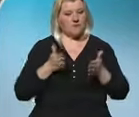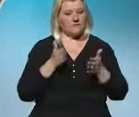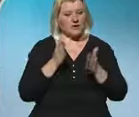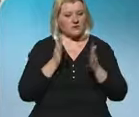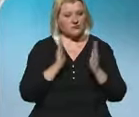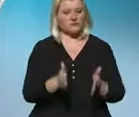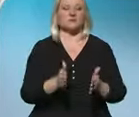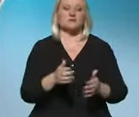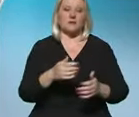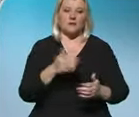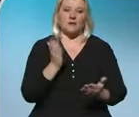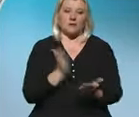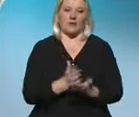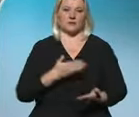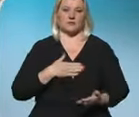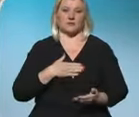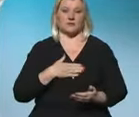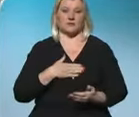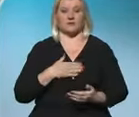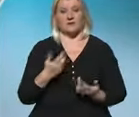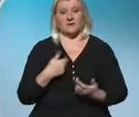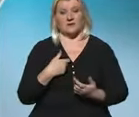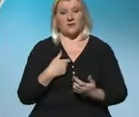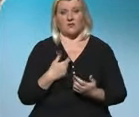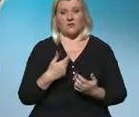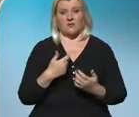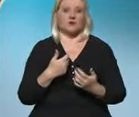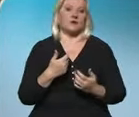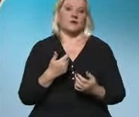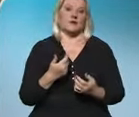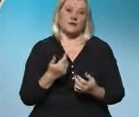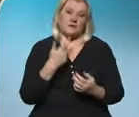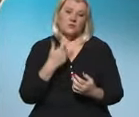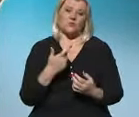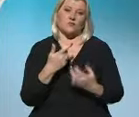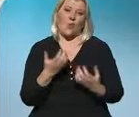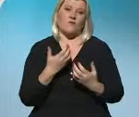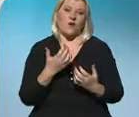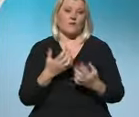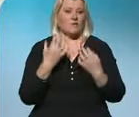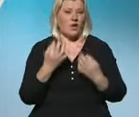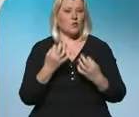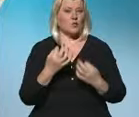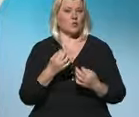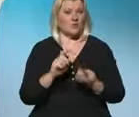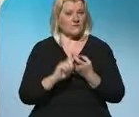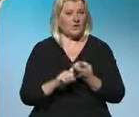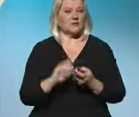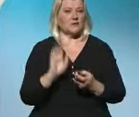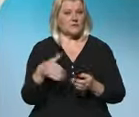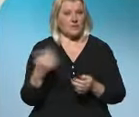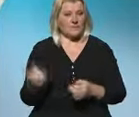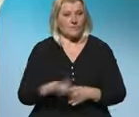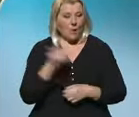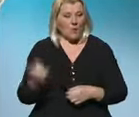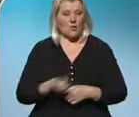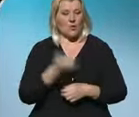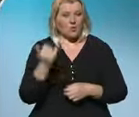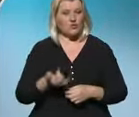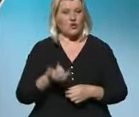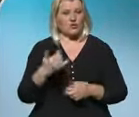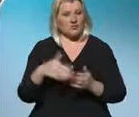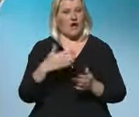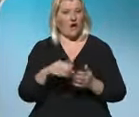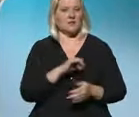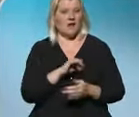chci věnovat celý život. Dej Pán Bůh a dej jako fanoušky, kteří to budou chtít poslouchat a nebudu se muset zavřít zase do koupelny a zpívat si jenom